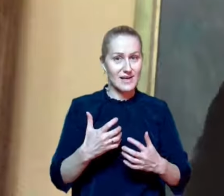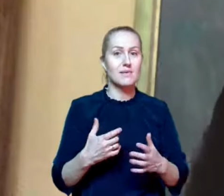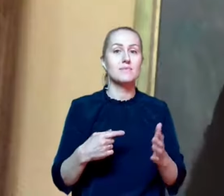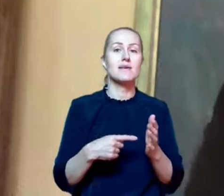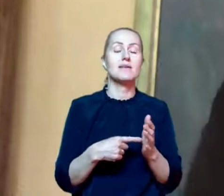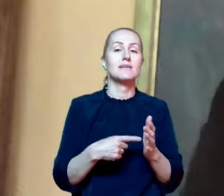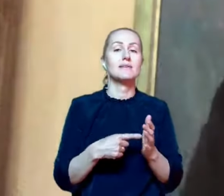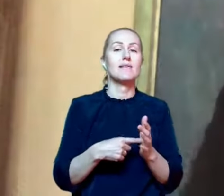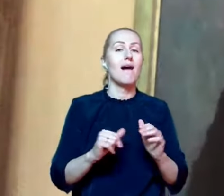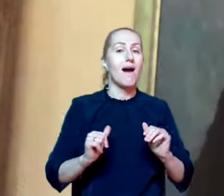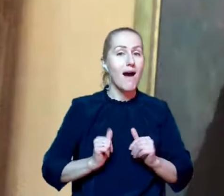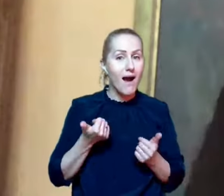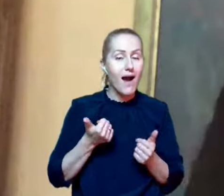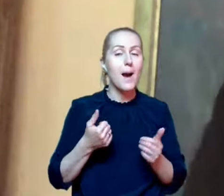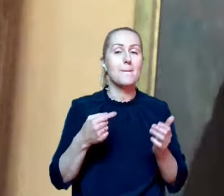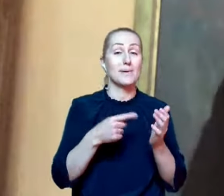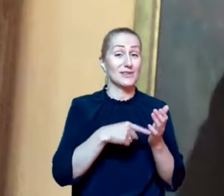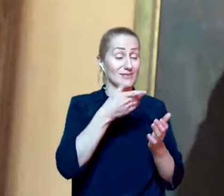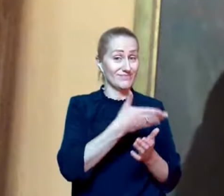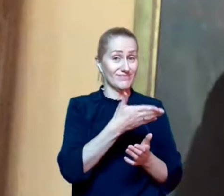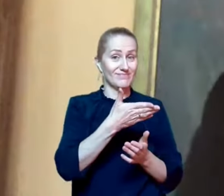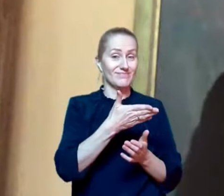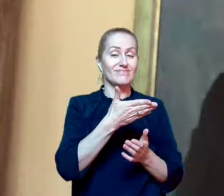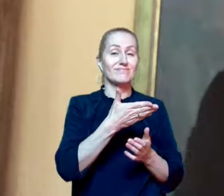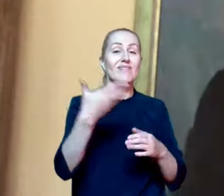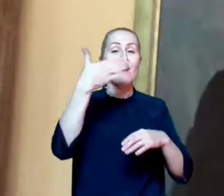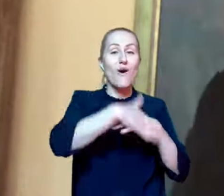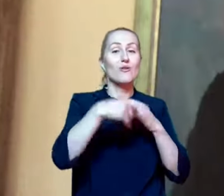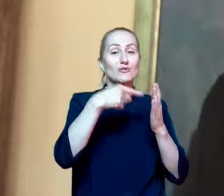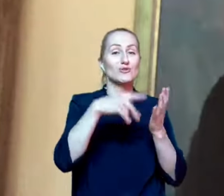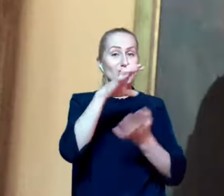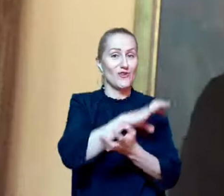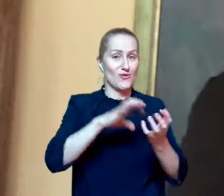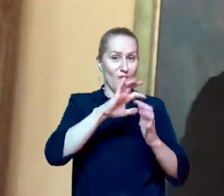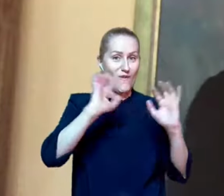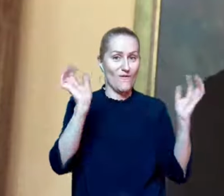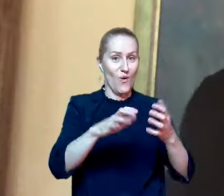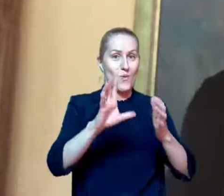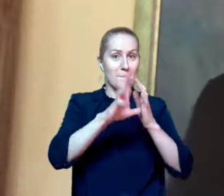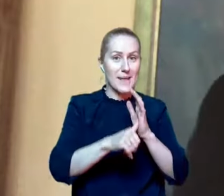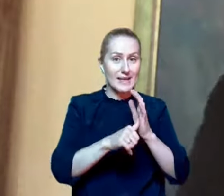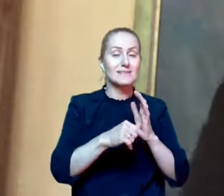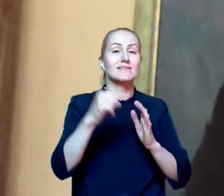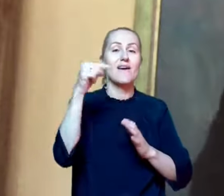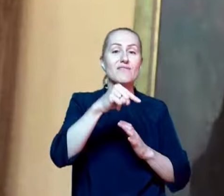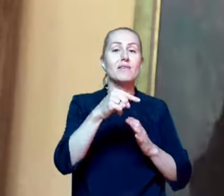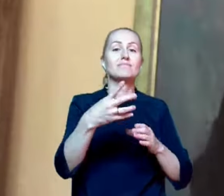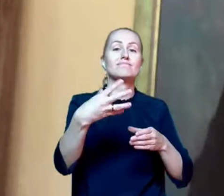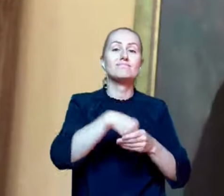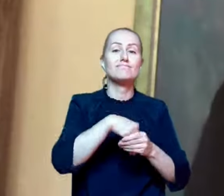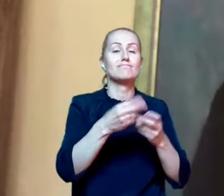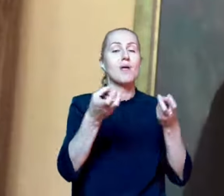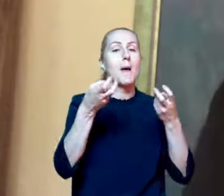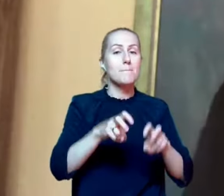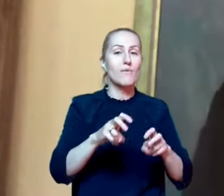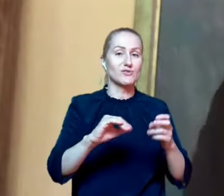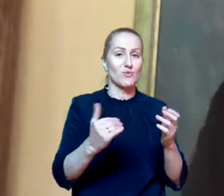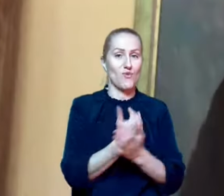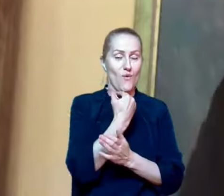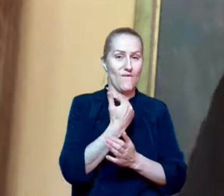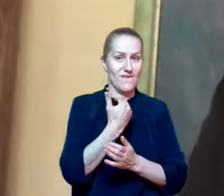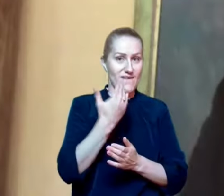aby w konsekwencji Światowego Forum Miejskiego powstała nowa pula wiedzy. Ale